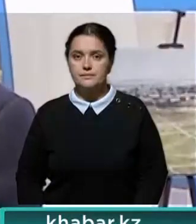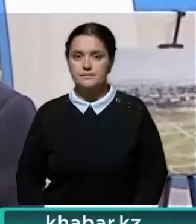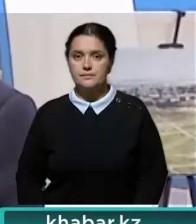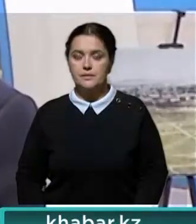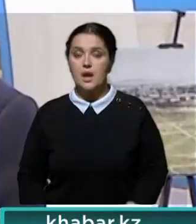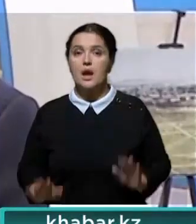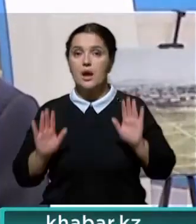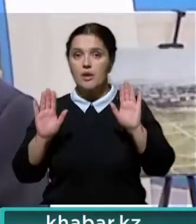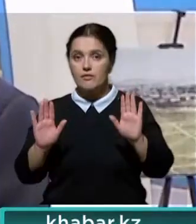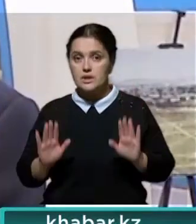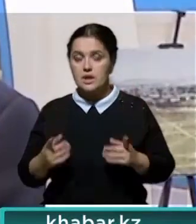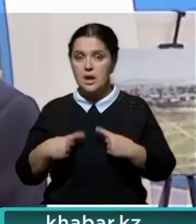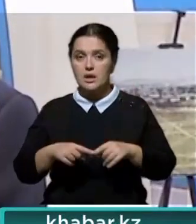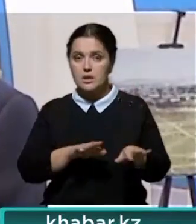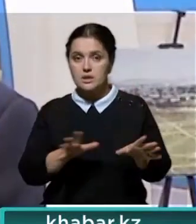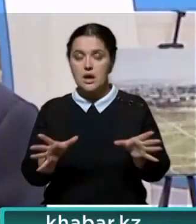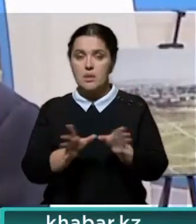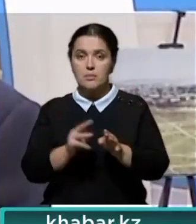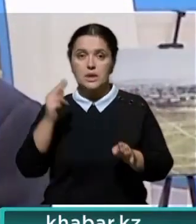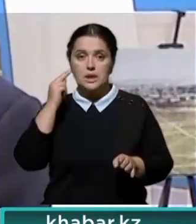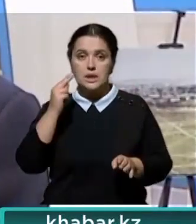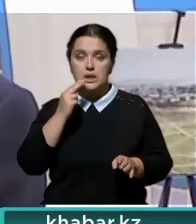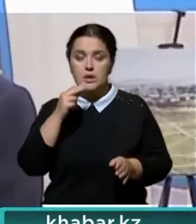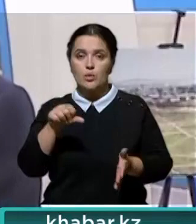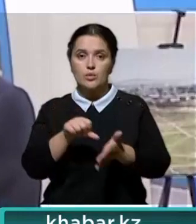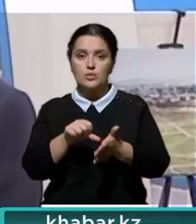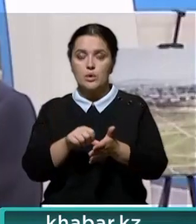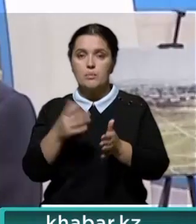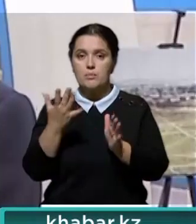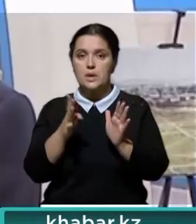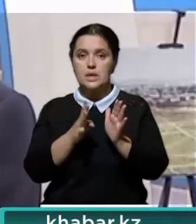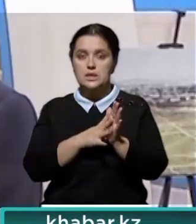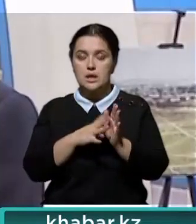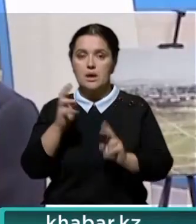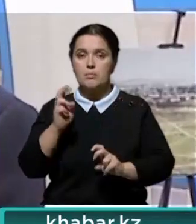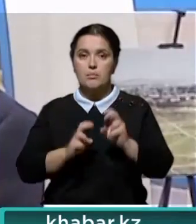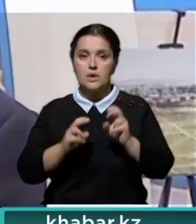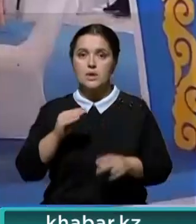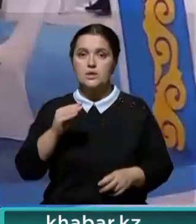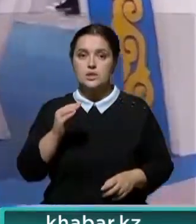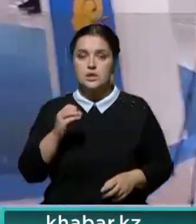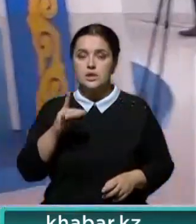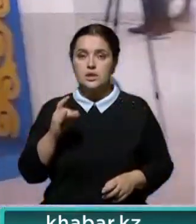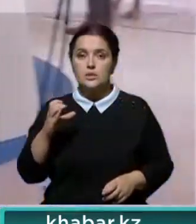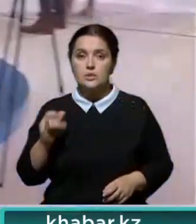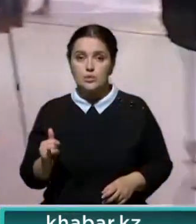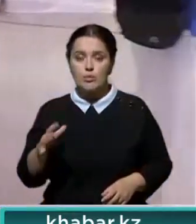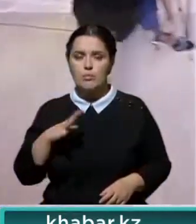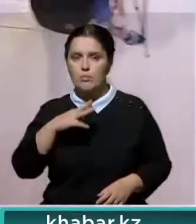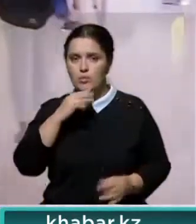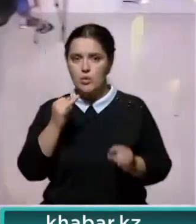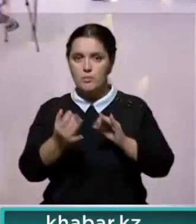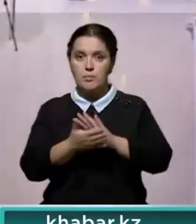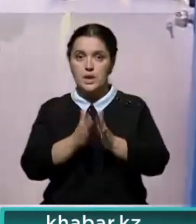На выставке, организованной совместно с китайской стороной, участвуют 59 предприятий из области ЖТСУ. Было проведено много